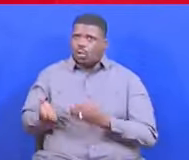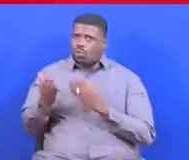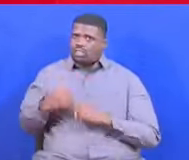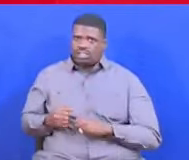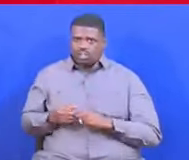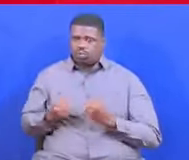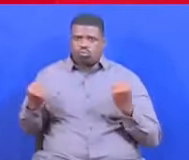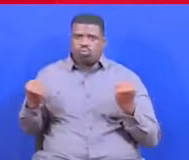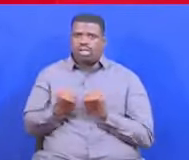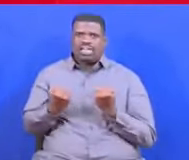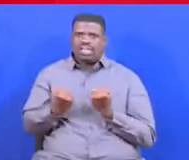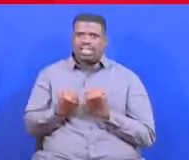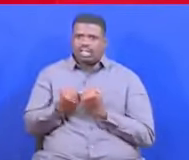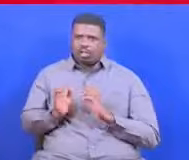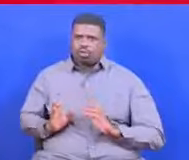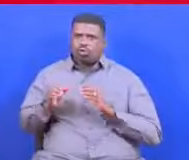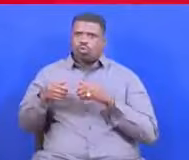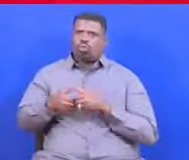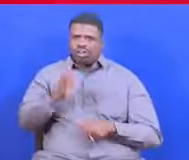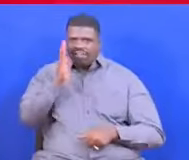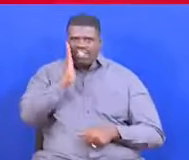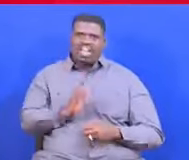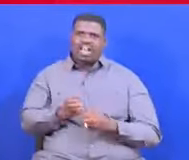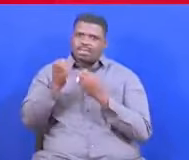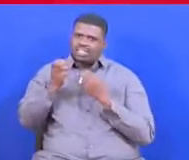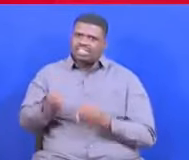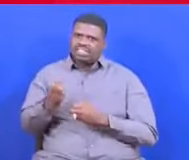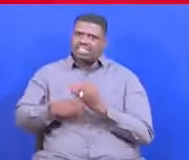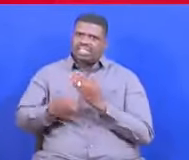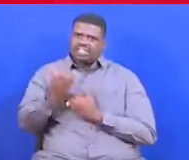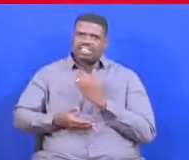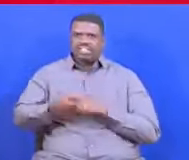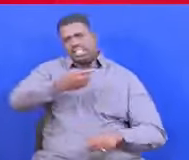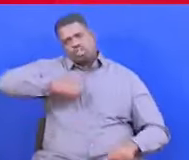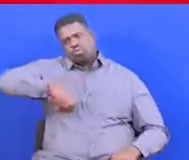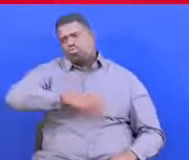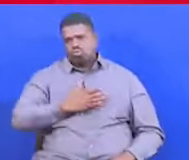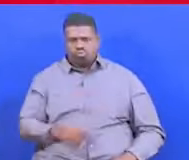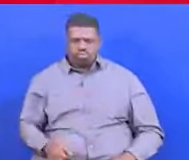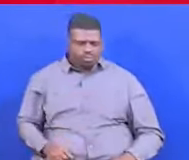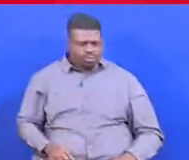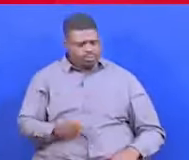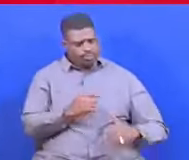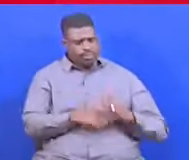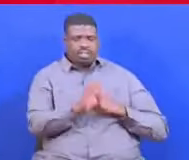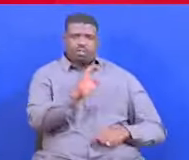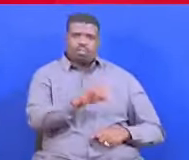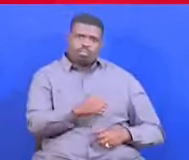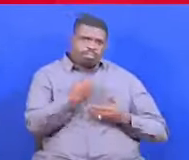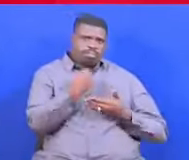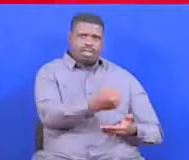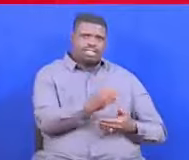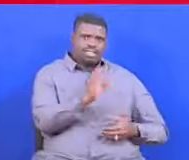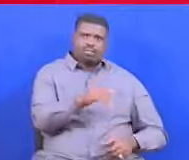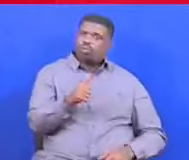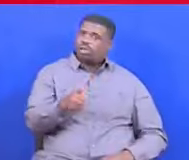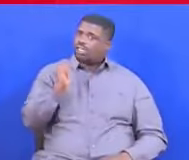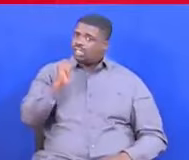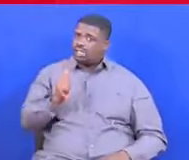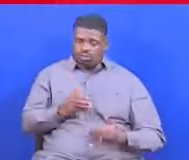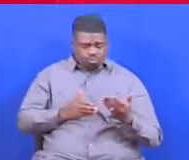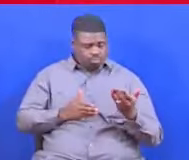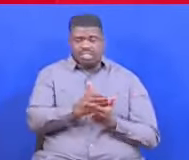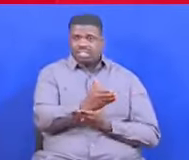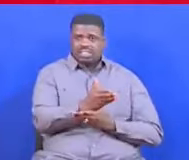maana tunatengeneza kundi la watu vijana maskini katika nchi yetu. Katika mwaka bajeti ya mwaka jana tuliidhinisha fungu